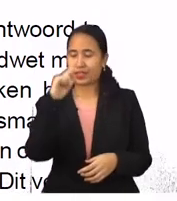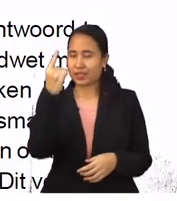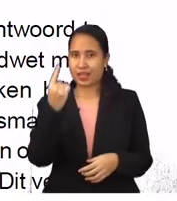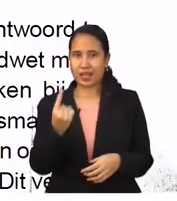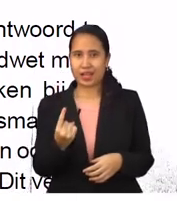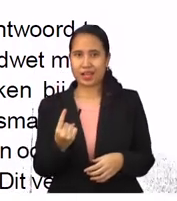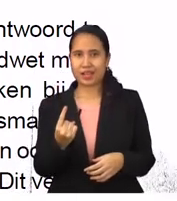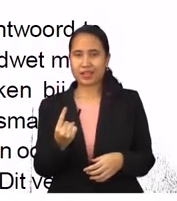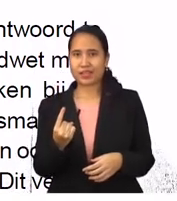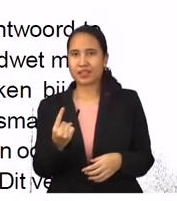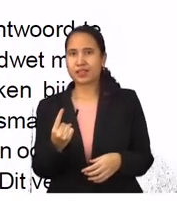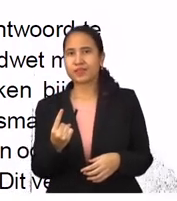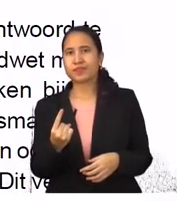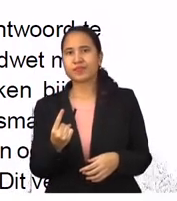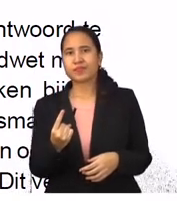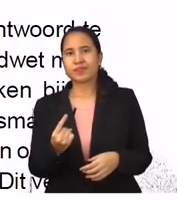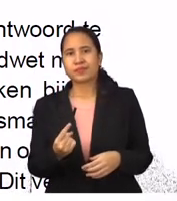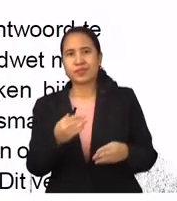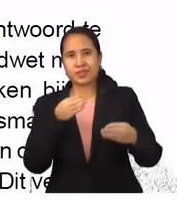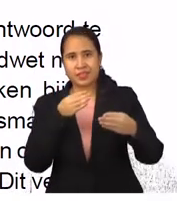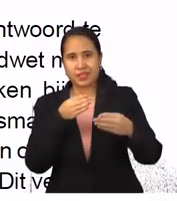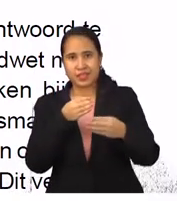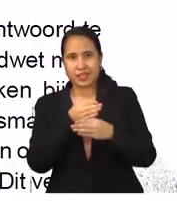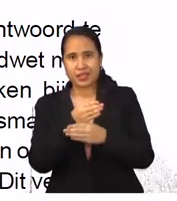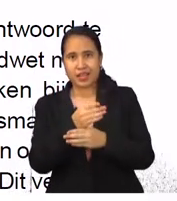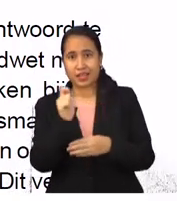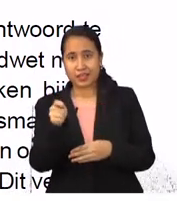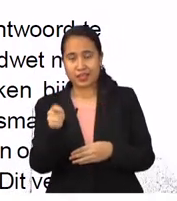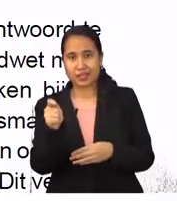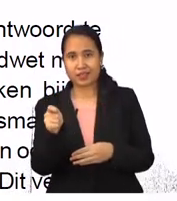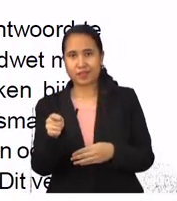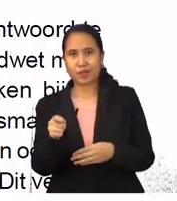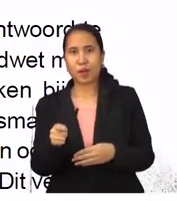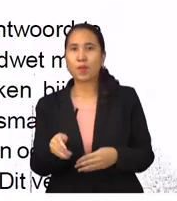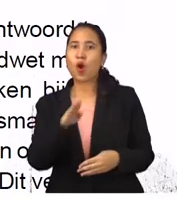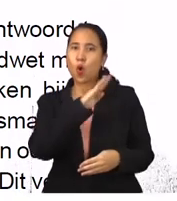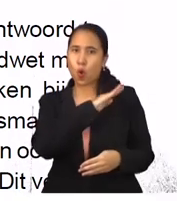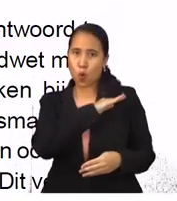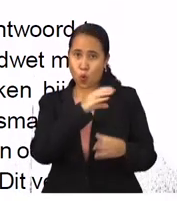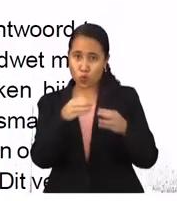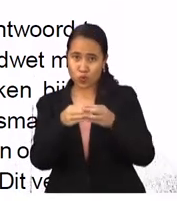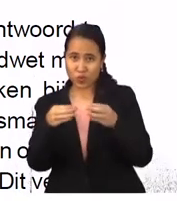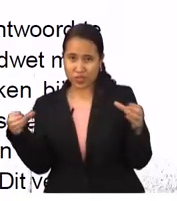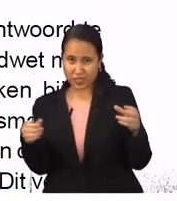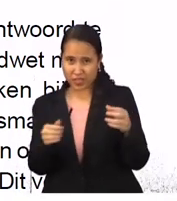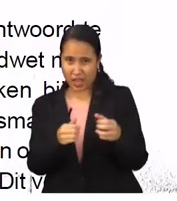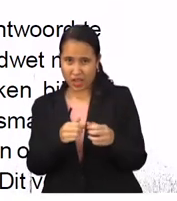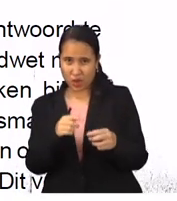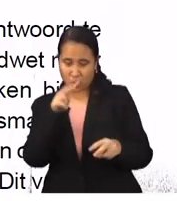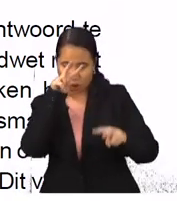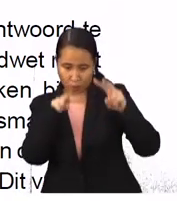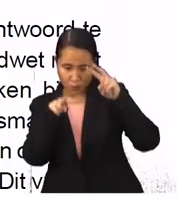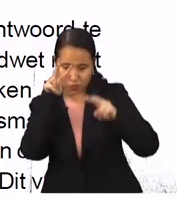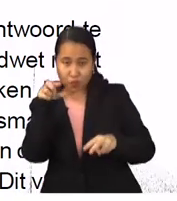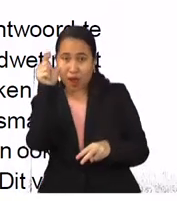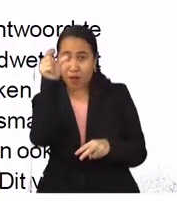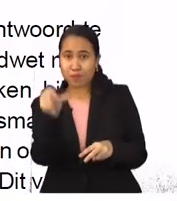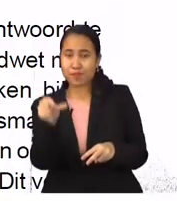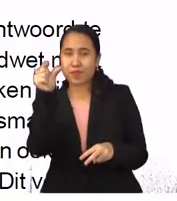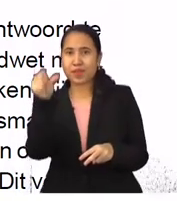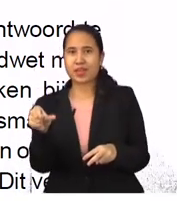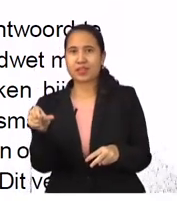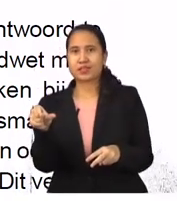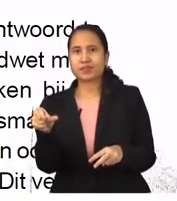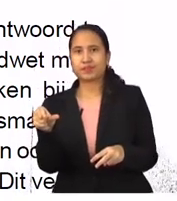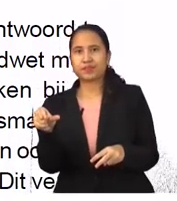gericht op rechtszaken of zaken bij de rechter aanhangen, maar ook in zaken de opsporing rakende. Dat het verbod op